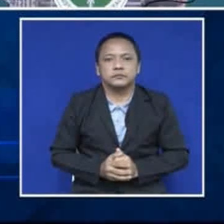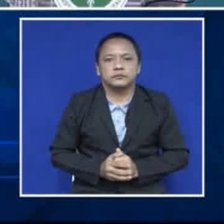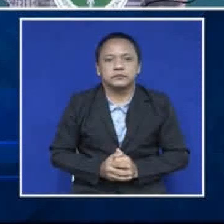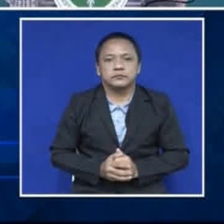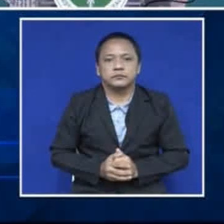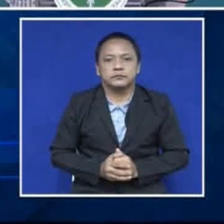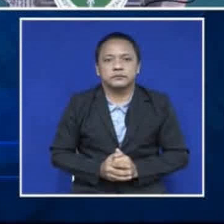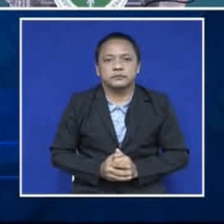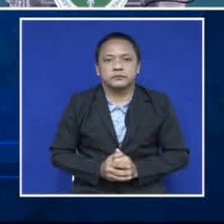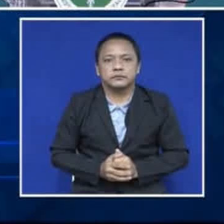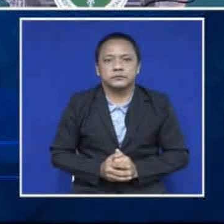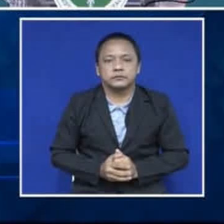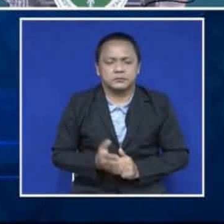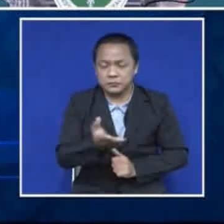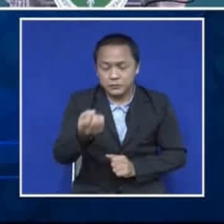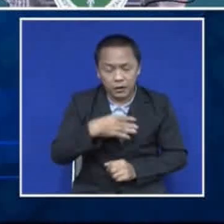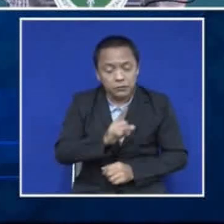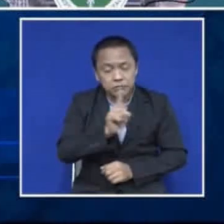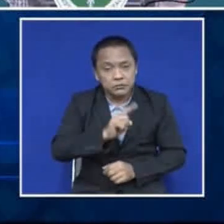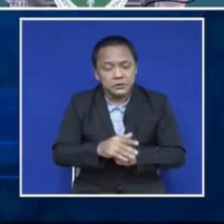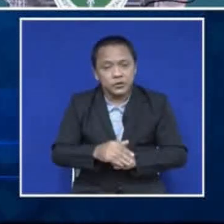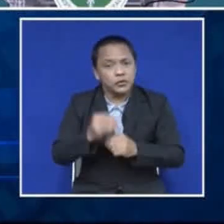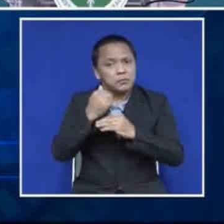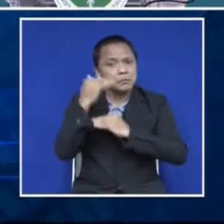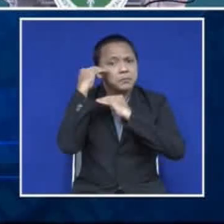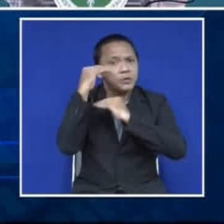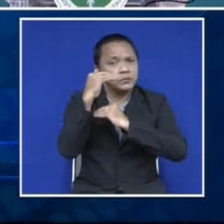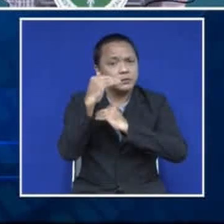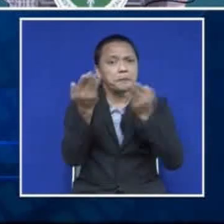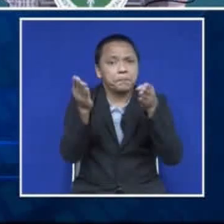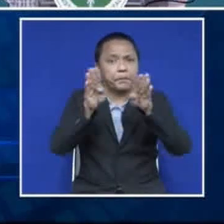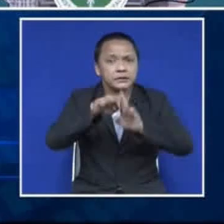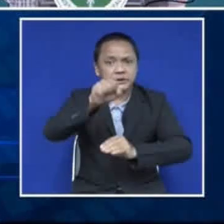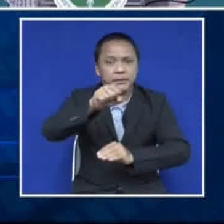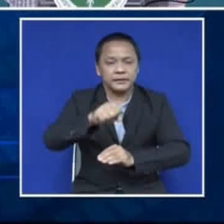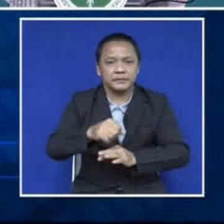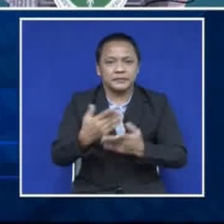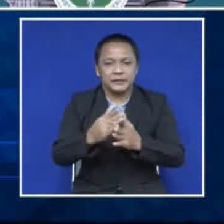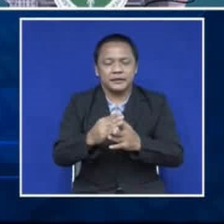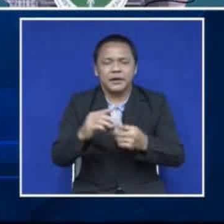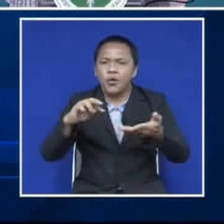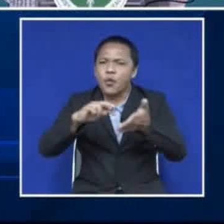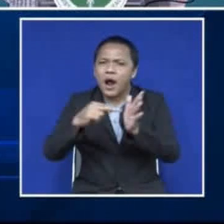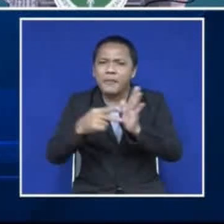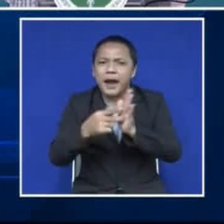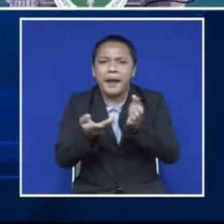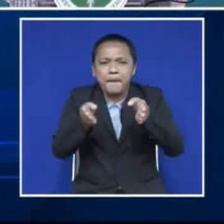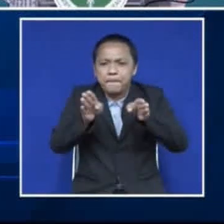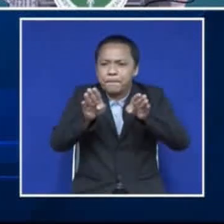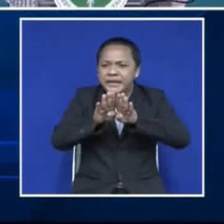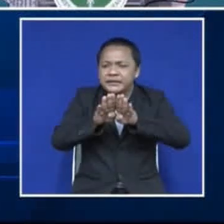1191รายเจอไป 519รายก็คิดเป็น 44%หรือเกือบครึ่งนึงนะคะคุณหมอบอกว่า